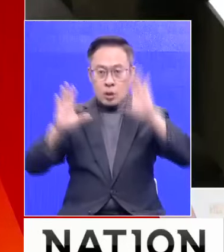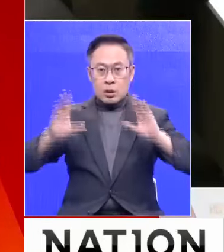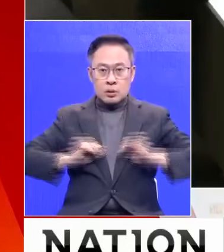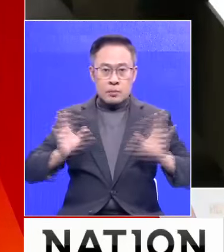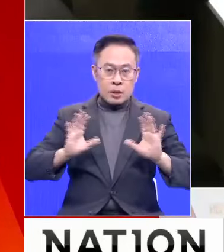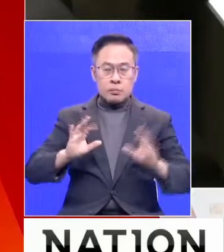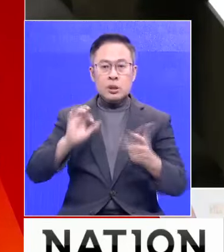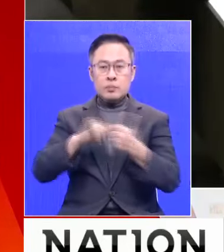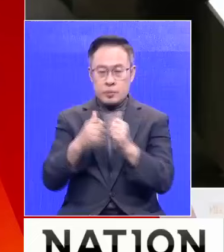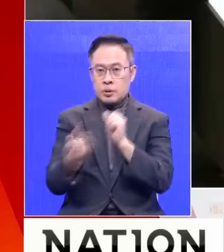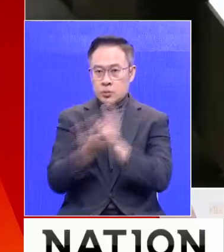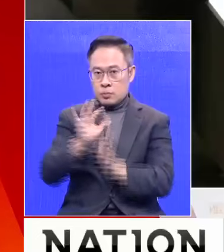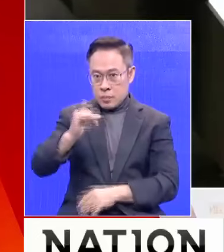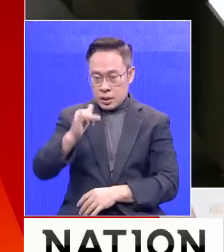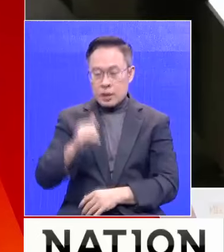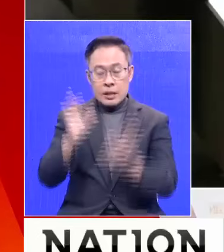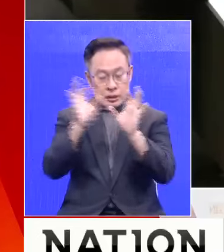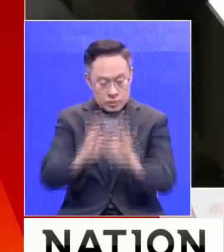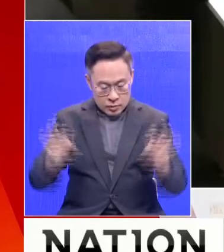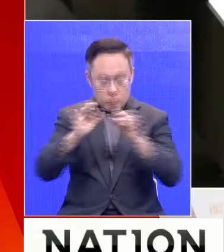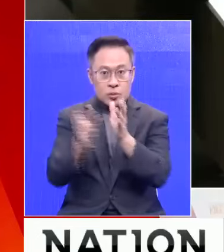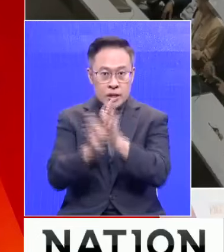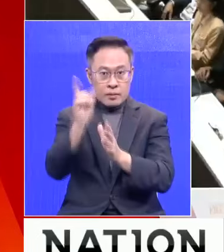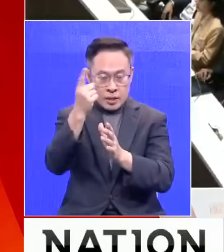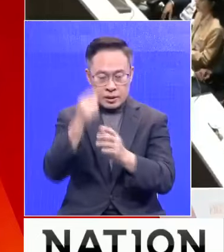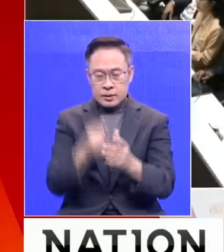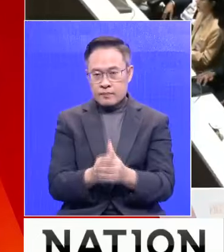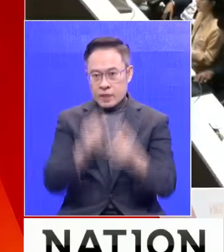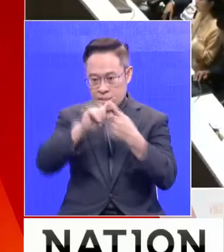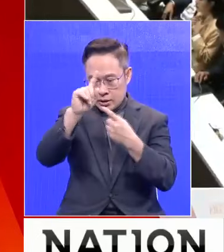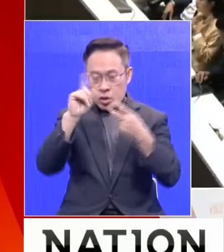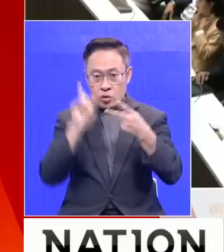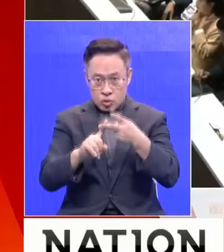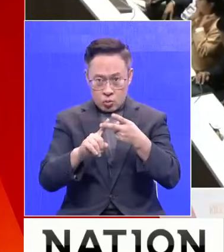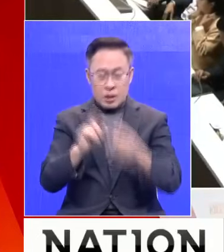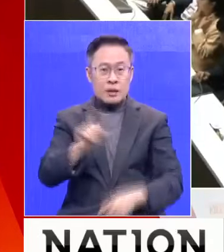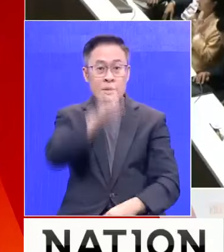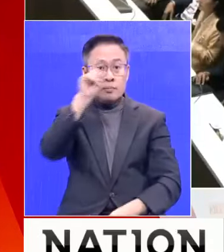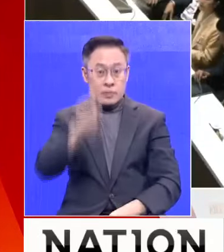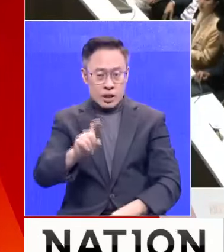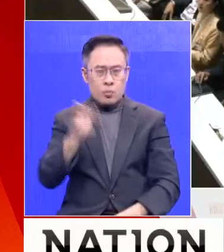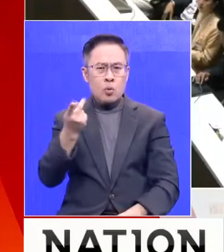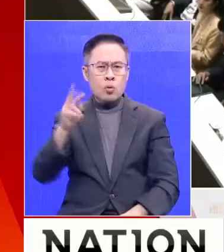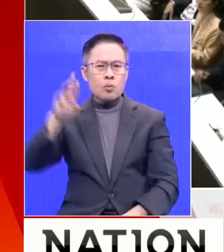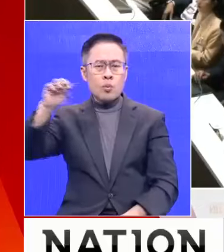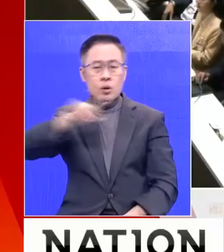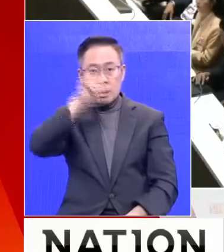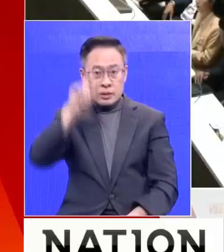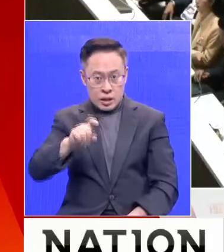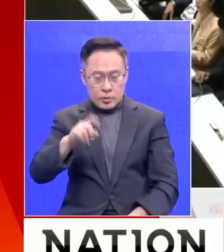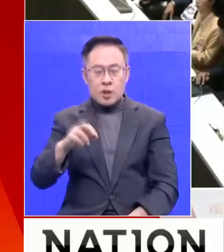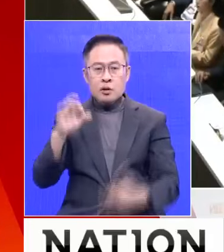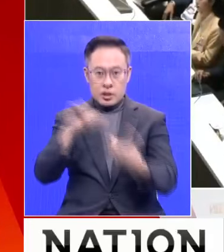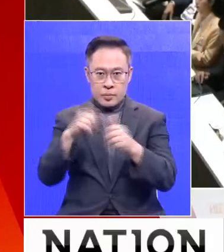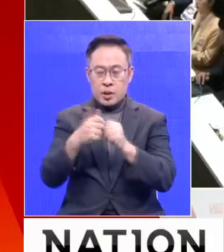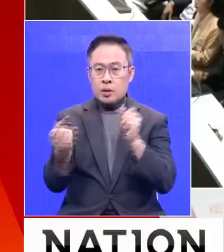เป็นเอกภาพ2ก็คือว่าคำถามประชามติที่ครม.เสนอเนี่ยเพิ่มความเสี่ยงที่จะทำให้การย